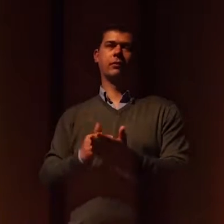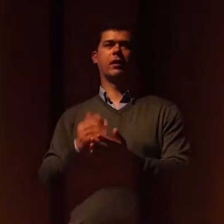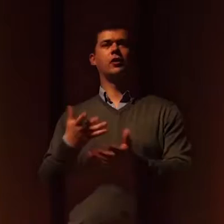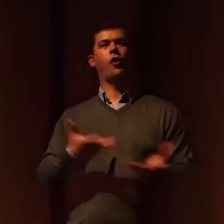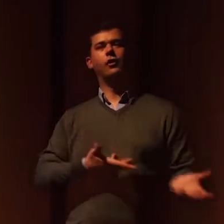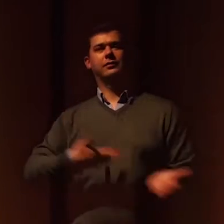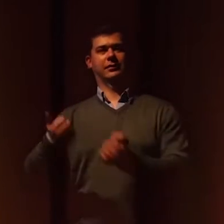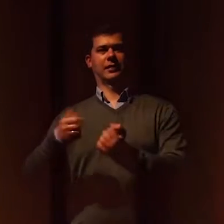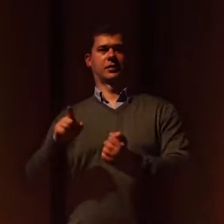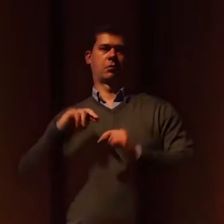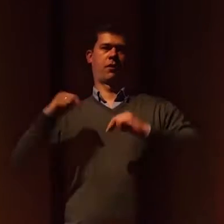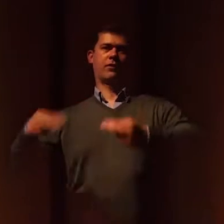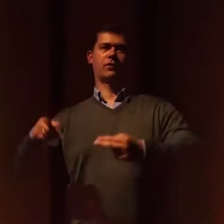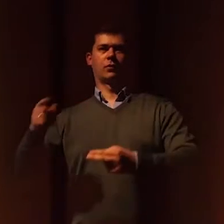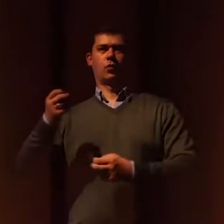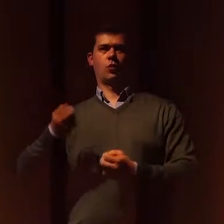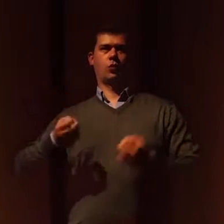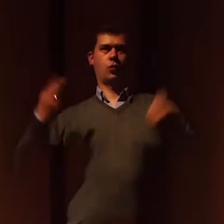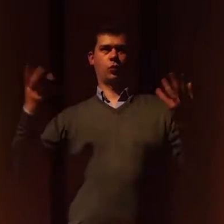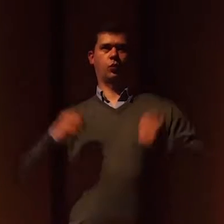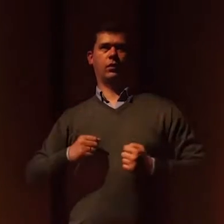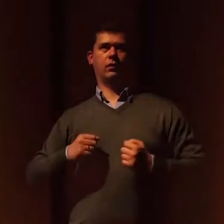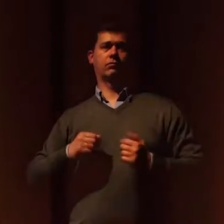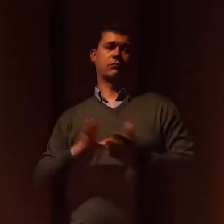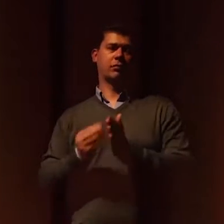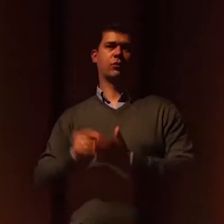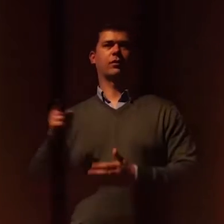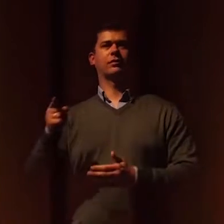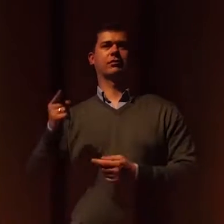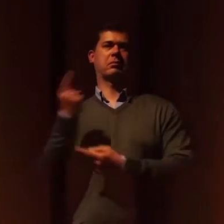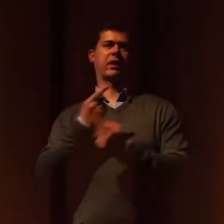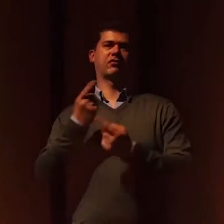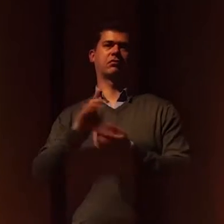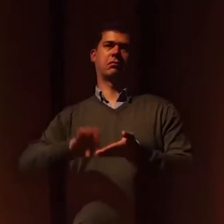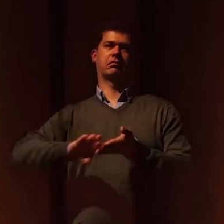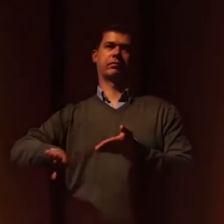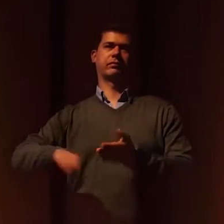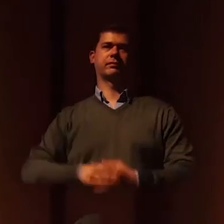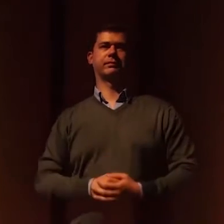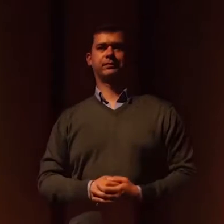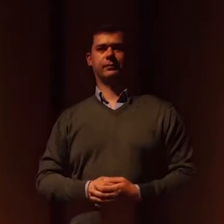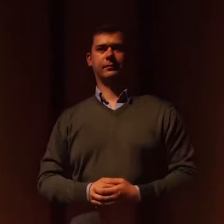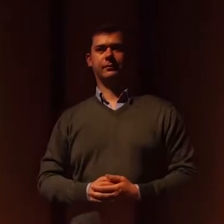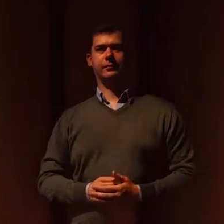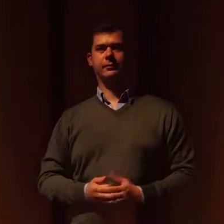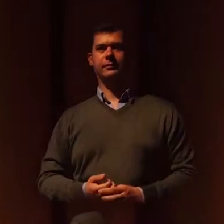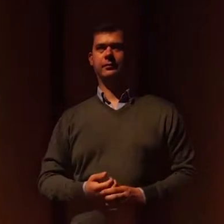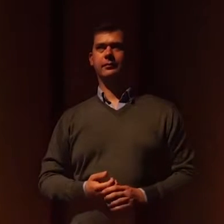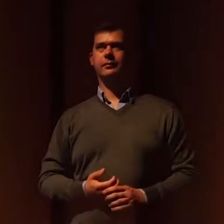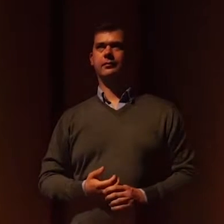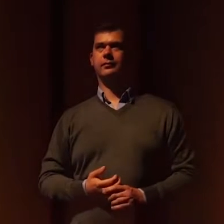twórców kultury co do których niekoniecznie chciała większość ich